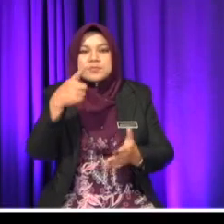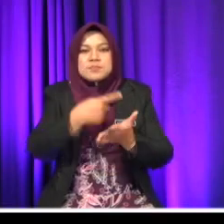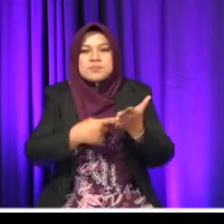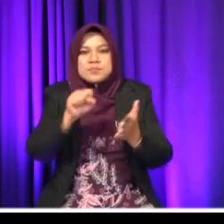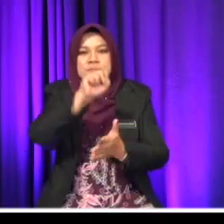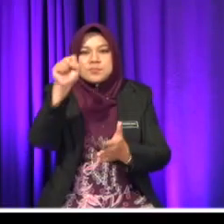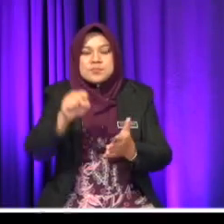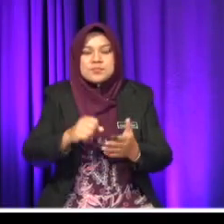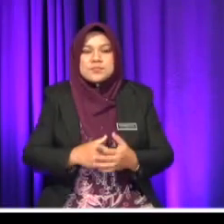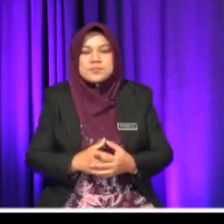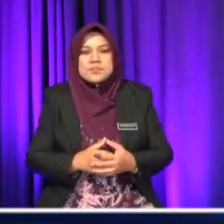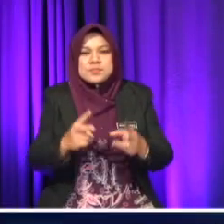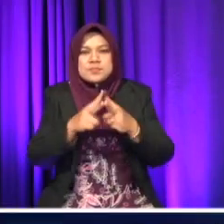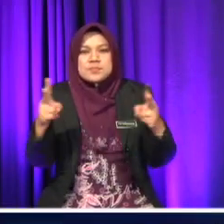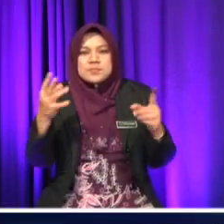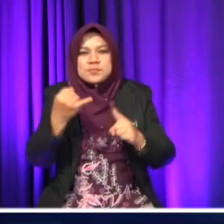sama